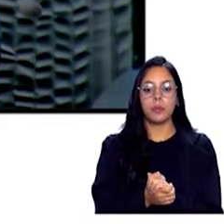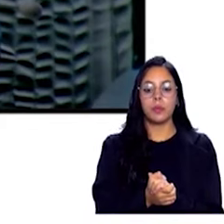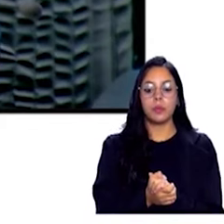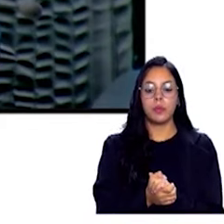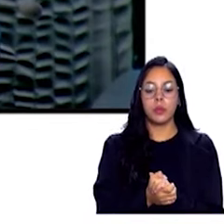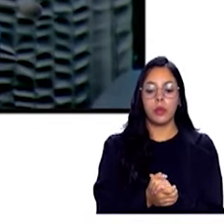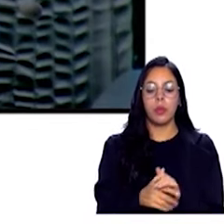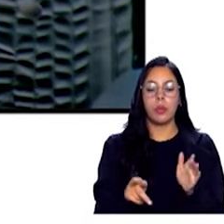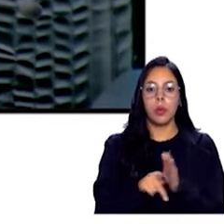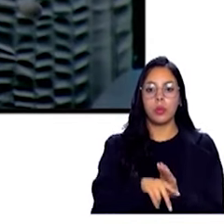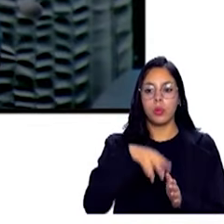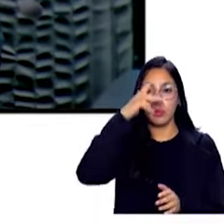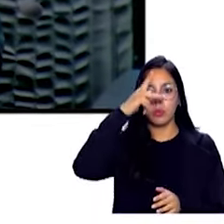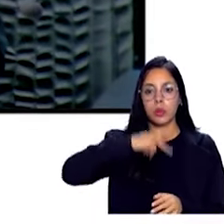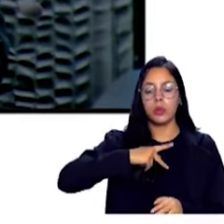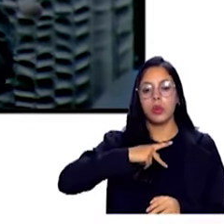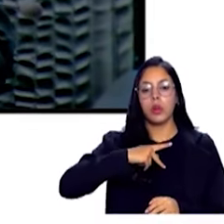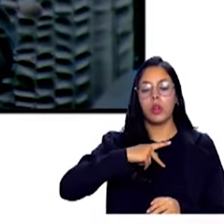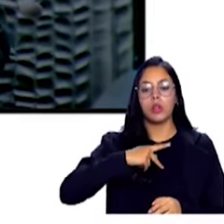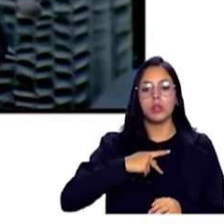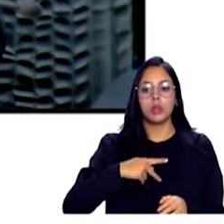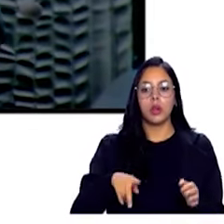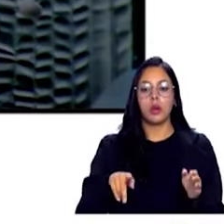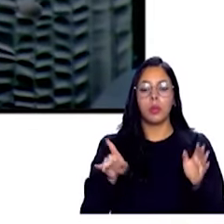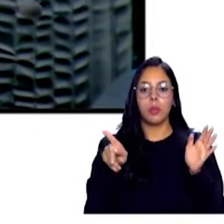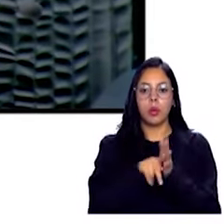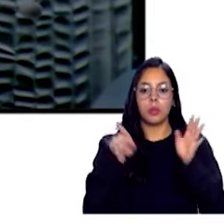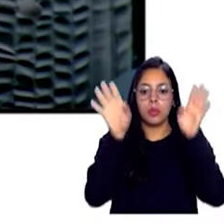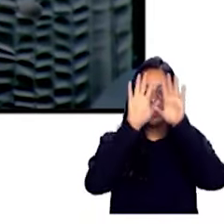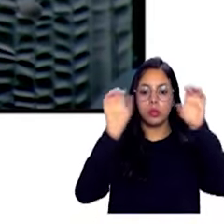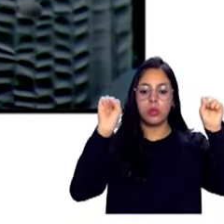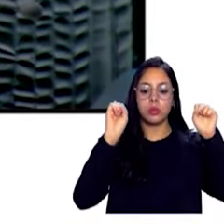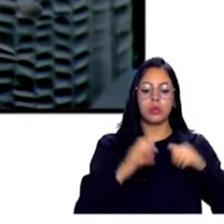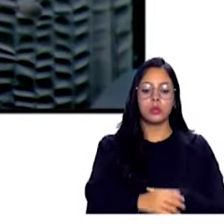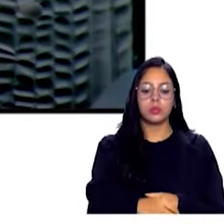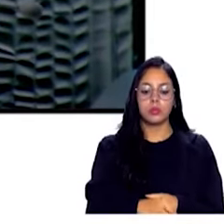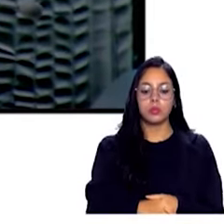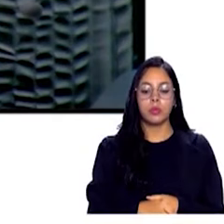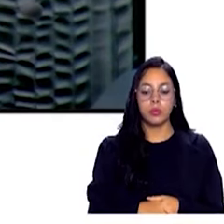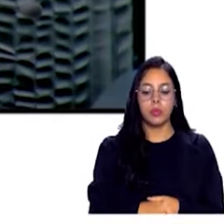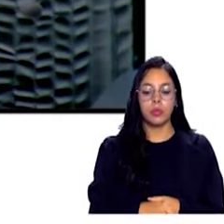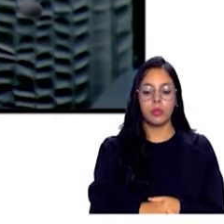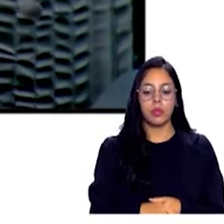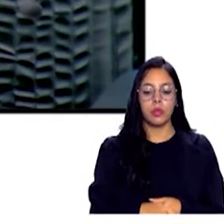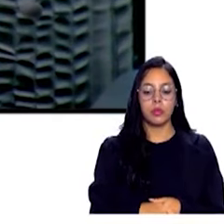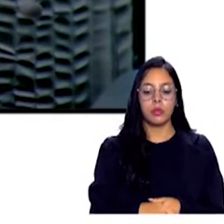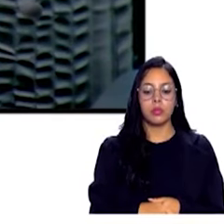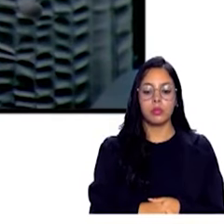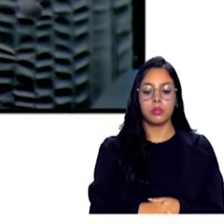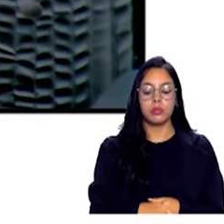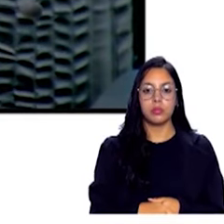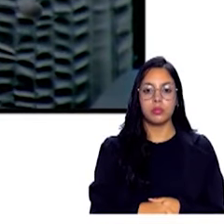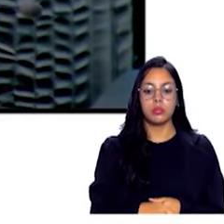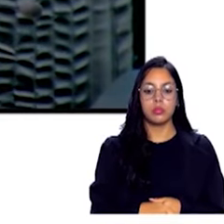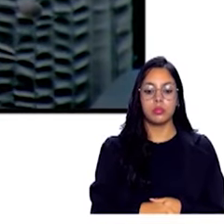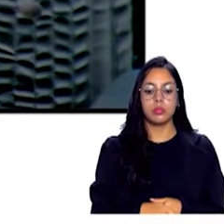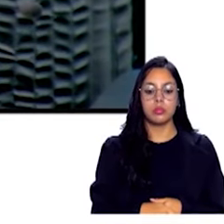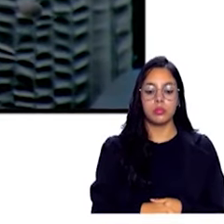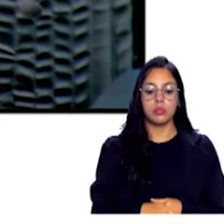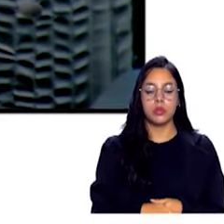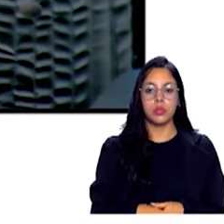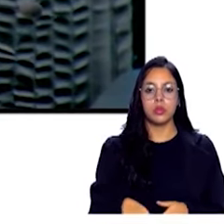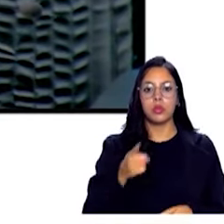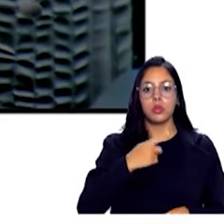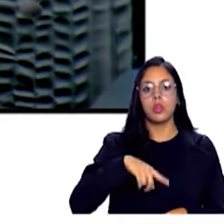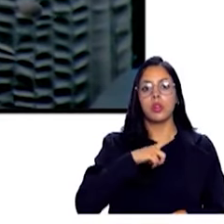la cour de cassation 200 magistrats à la cour de cassation Il Y A